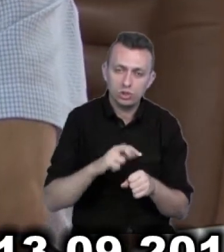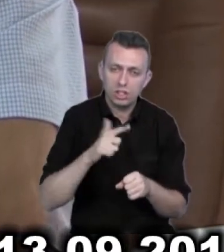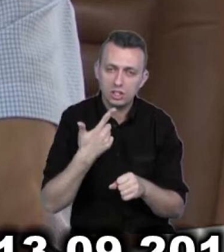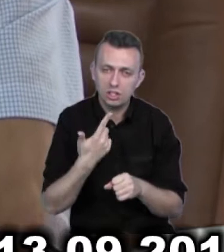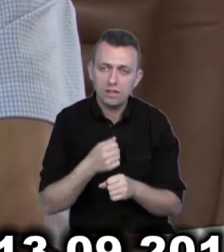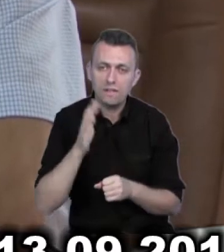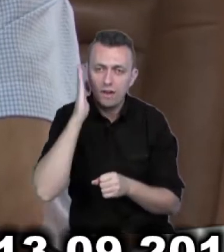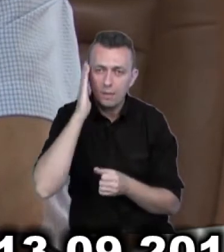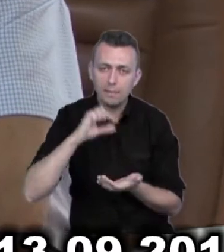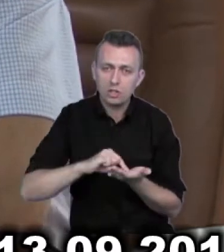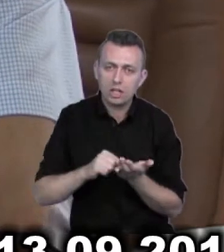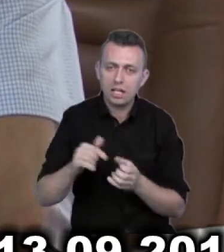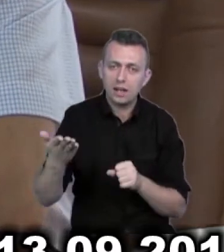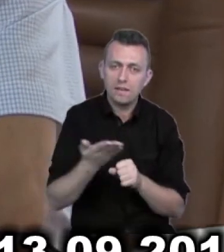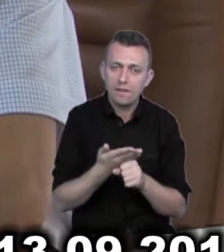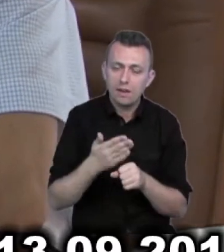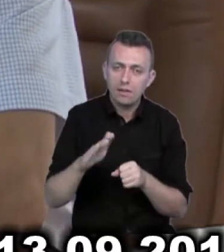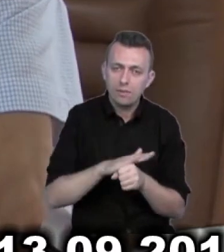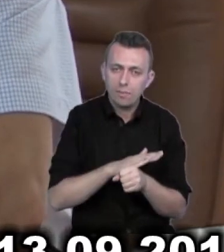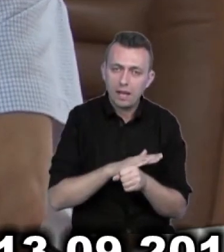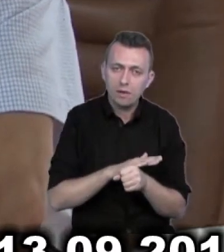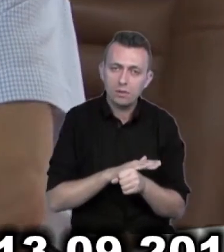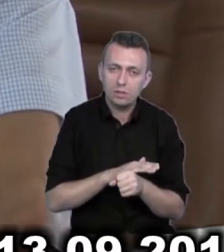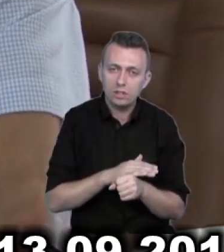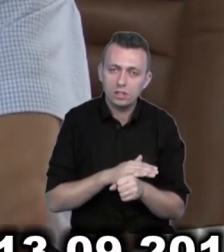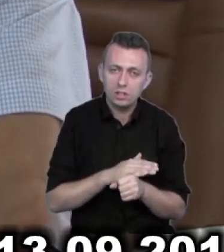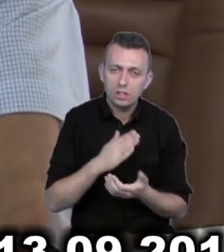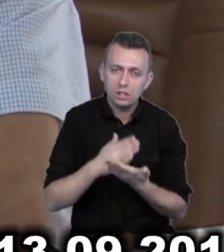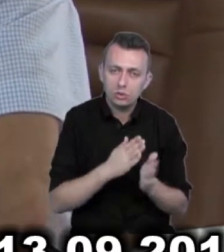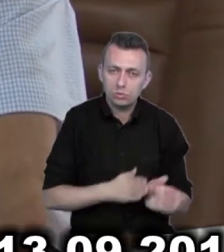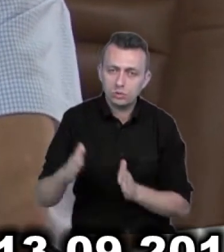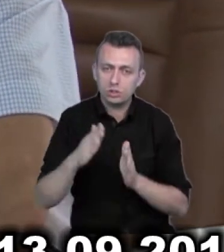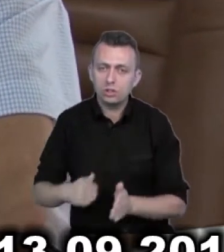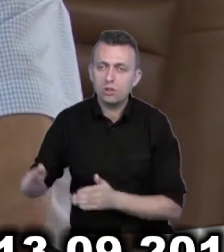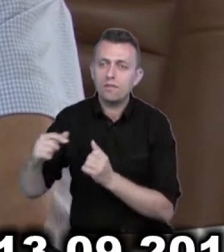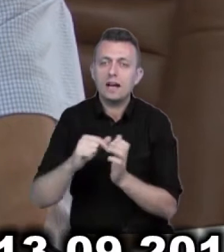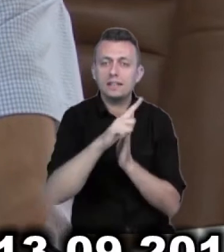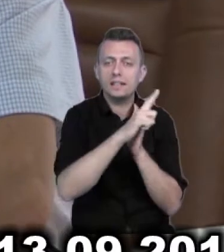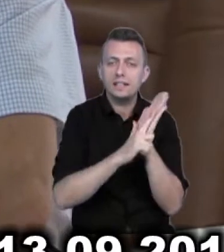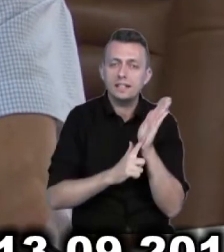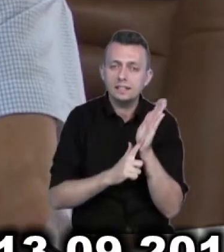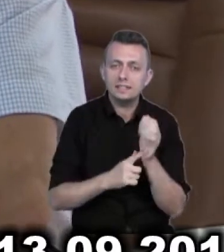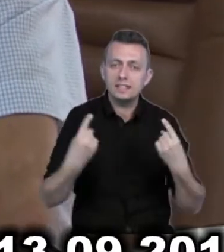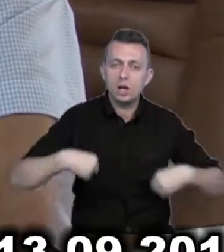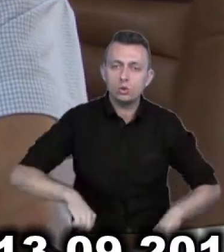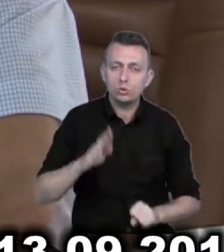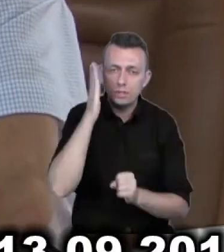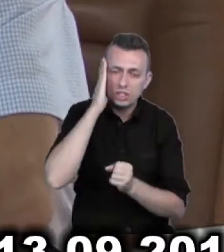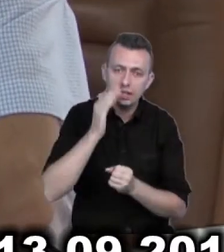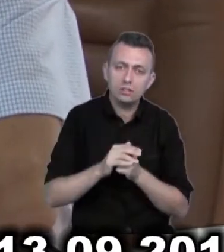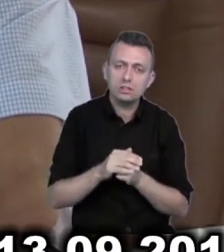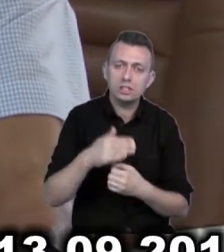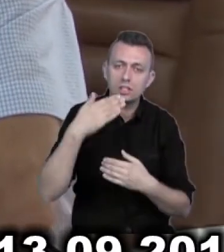wyposażony. Lista lokatorów już jest zamknięta. Mamy potwierdzenia lokatorów o przyjęciu lokali.